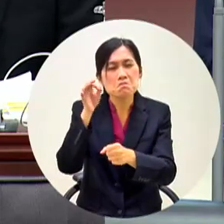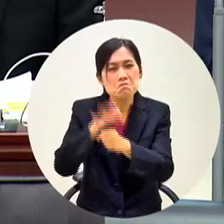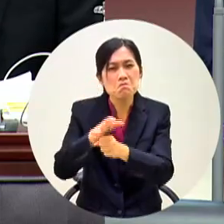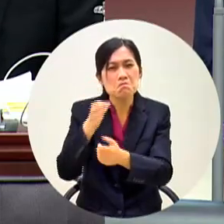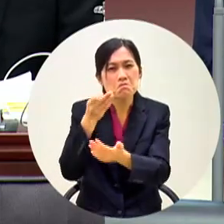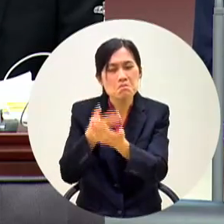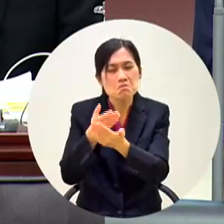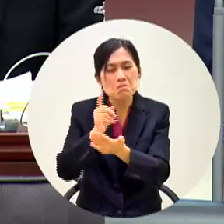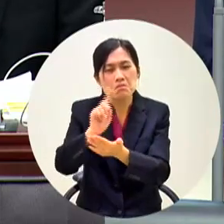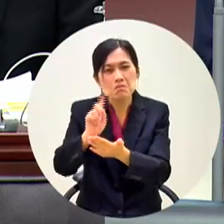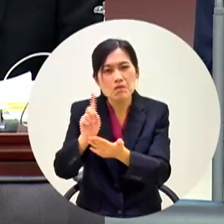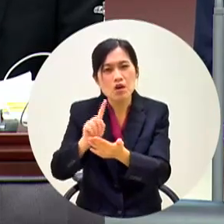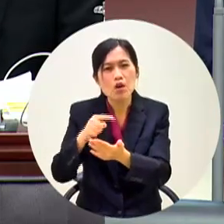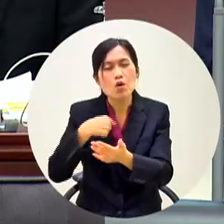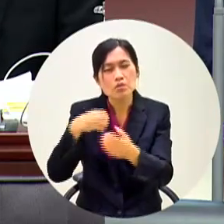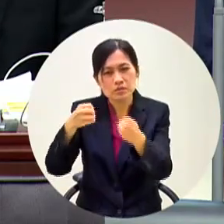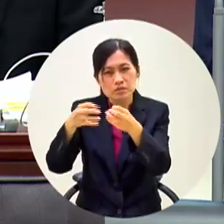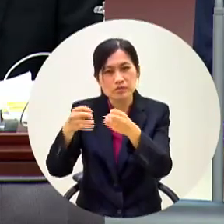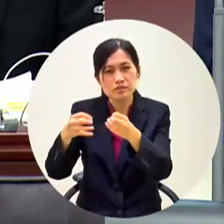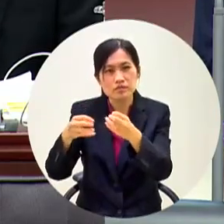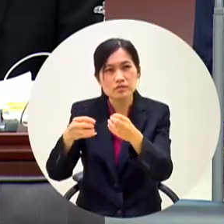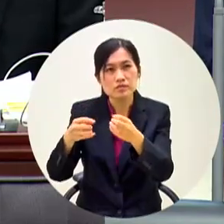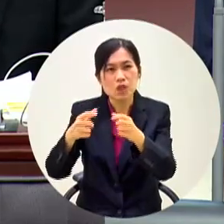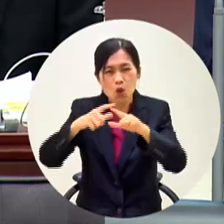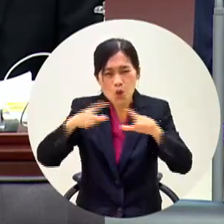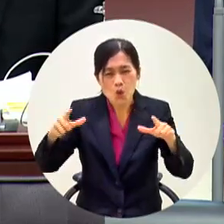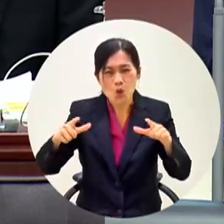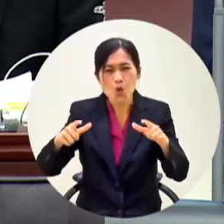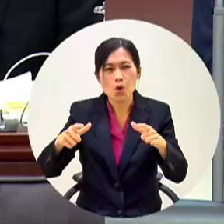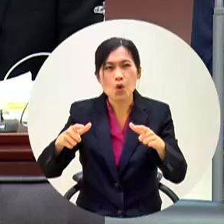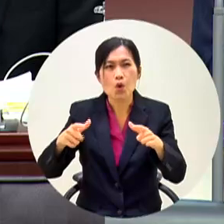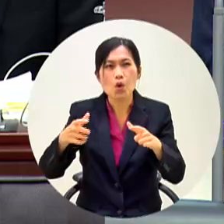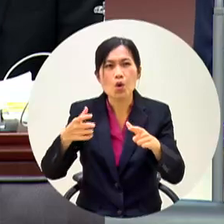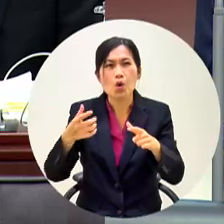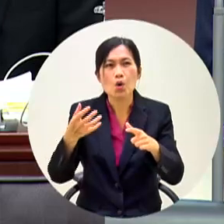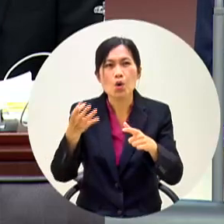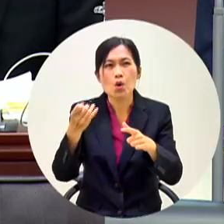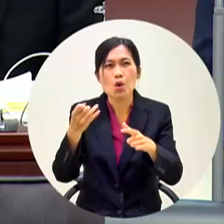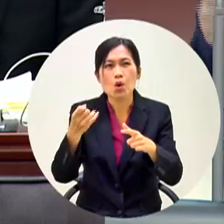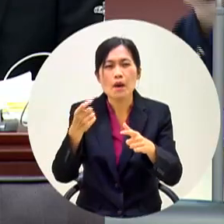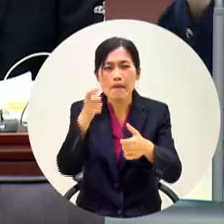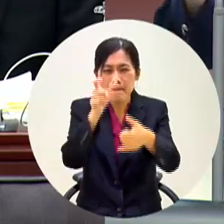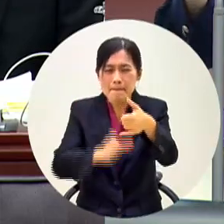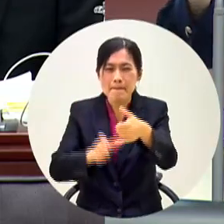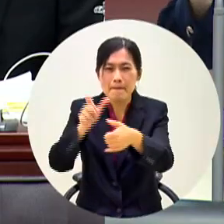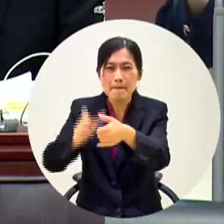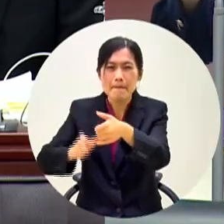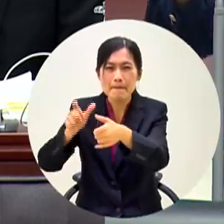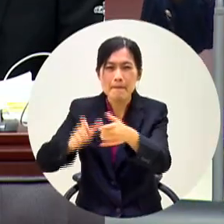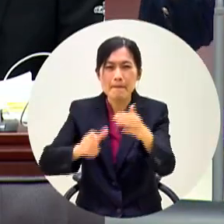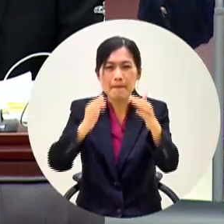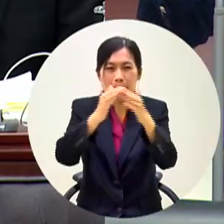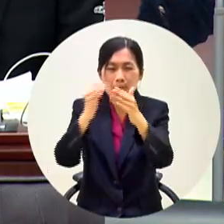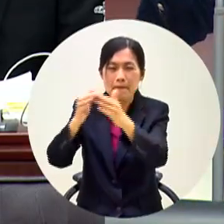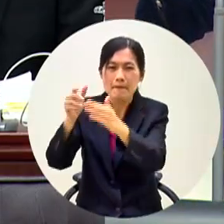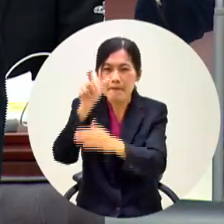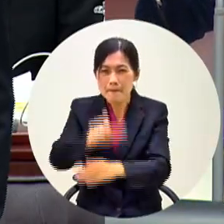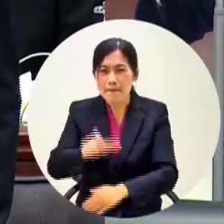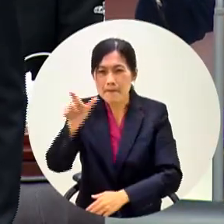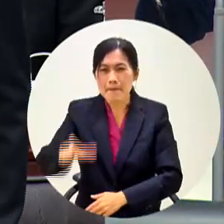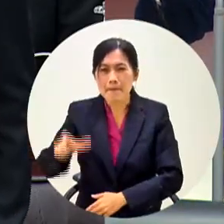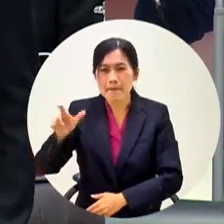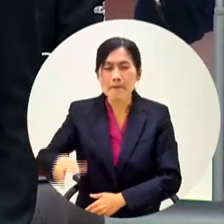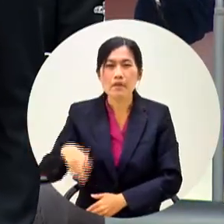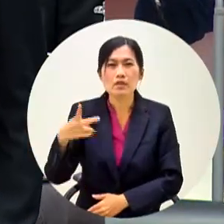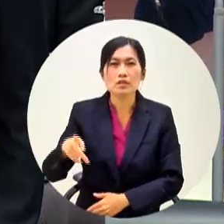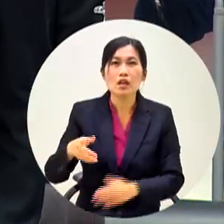来做处理。好啊，他在扩建的这个，我们都每一个个案每一个个案。 我先基本的问一下，迁村之后他们的